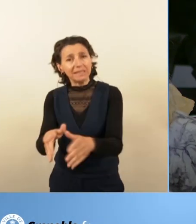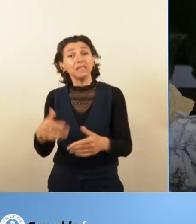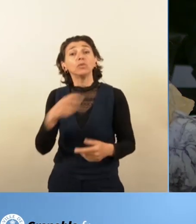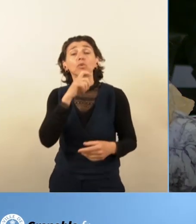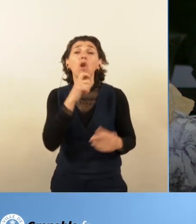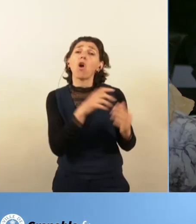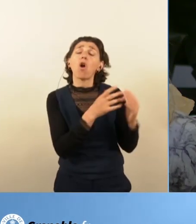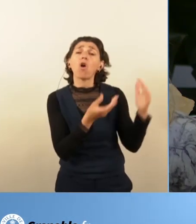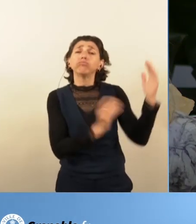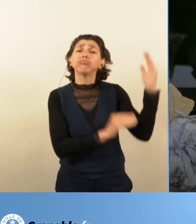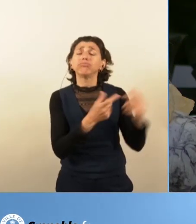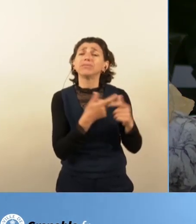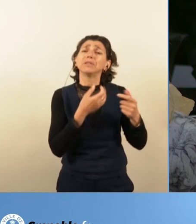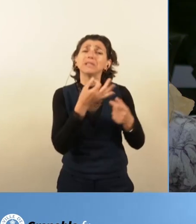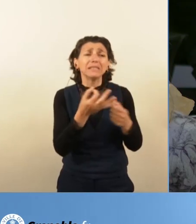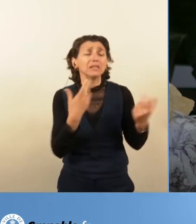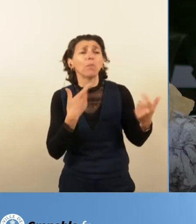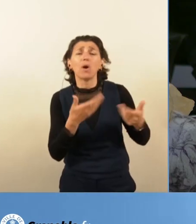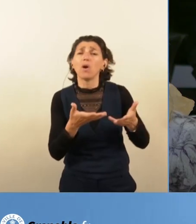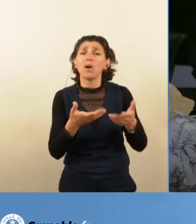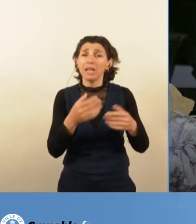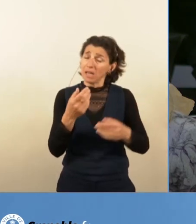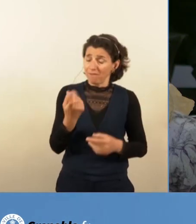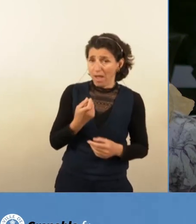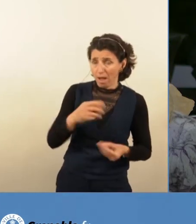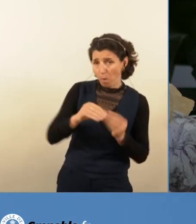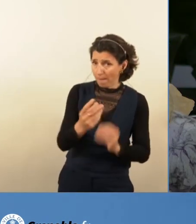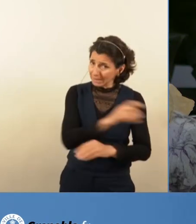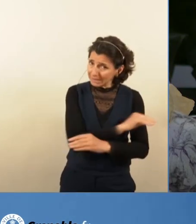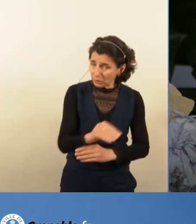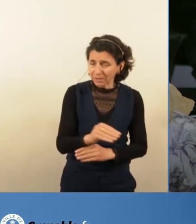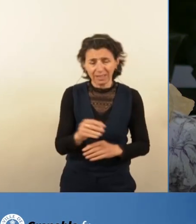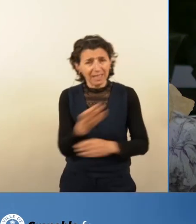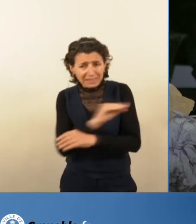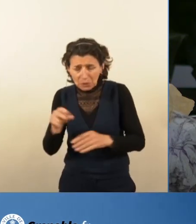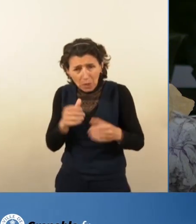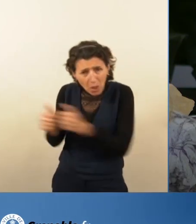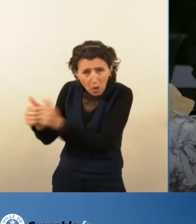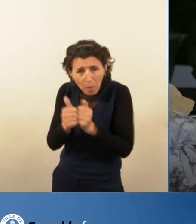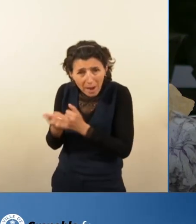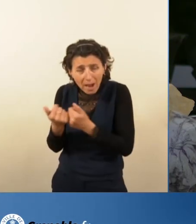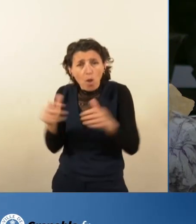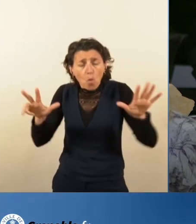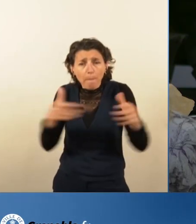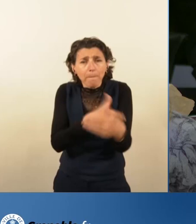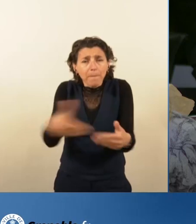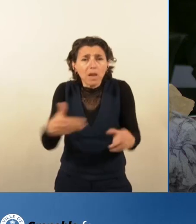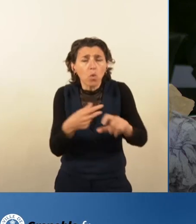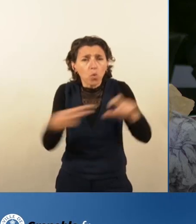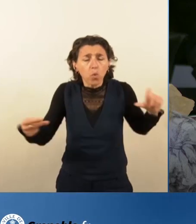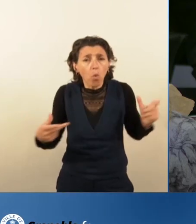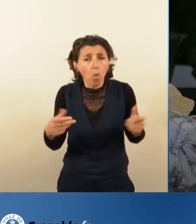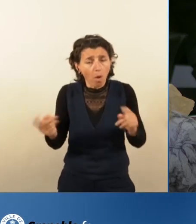c'est la sécurité le coût dans les transports en commun en sécurité 8 millions d'euros je veux dire il faut dire au grenoblois et au Conseil Municipal